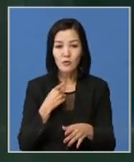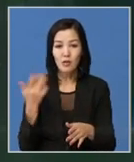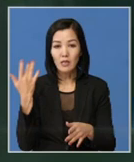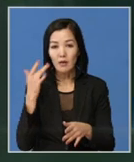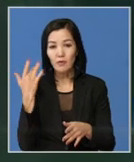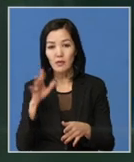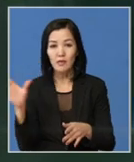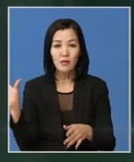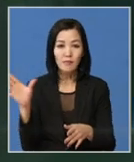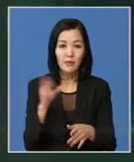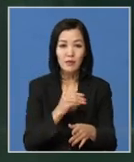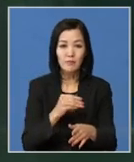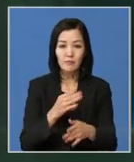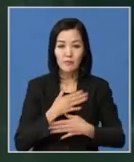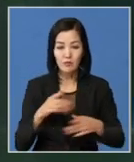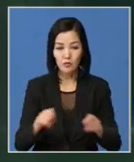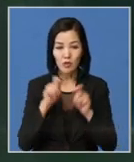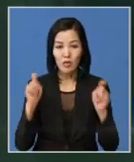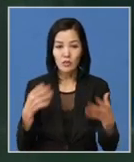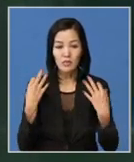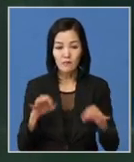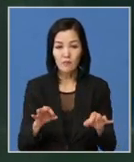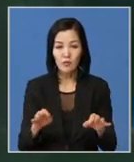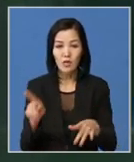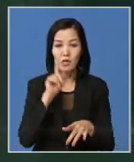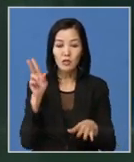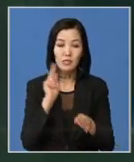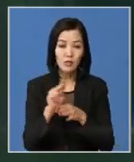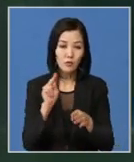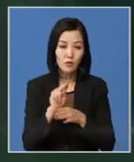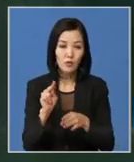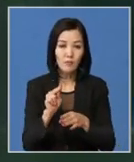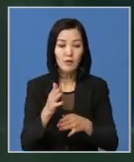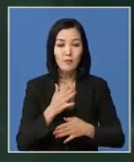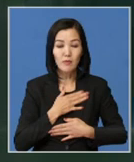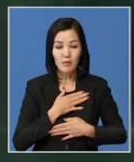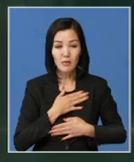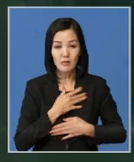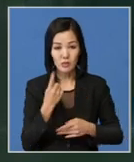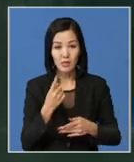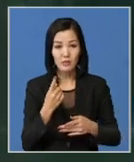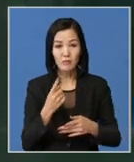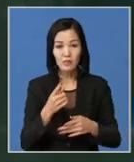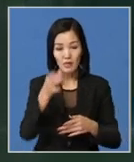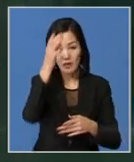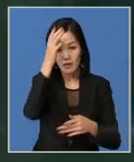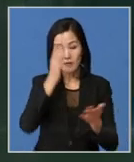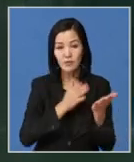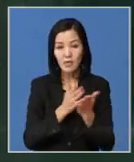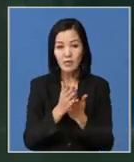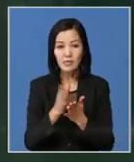дейінгі жолдардың бәрі біз үшін ашылды. Енді шәкірттер көбірек дайындап, тек мен ғана осы жерде ғылым саласын демесін,